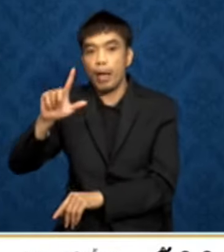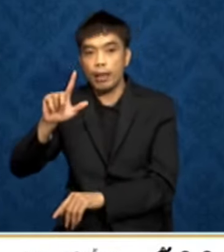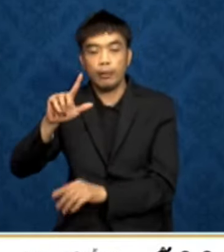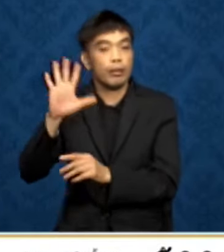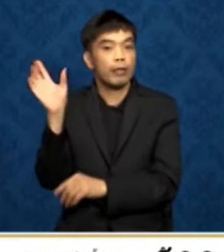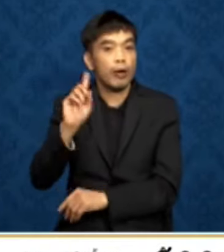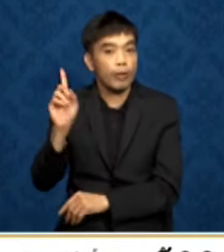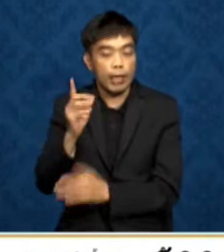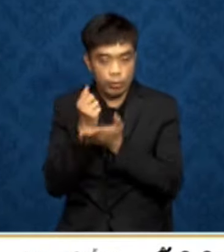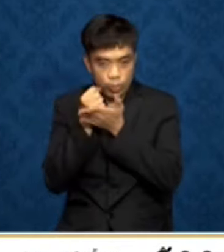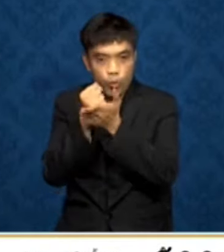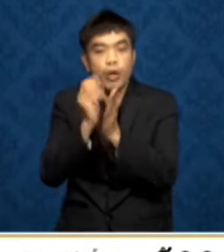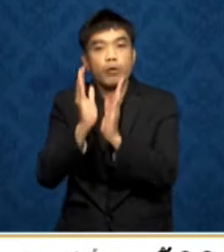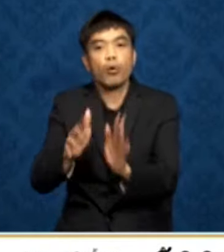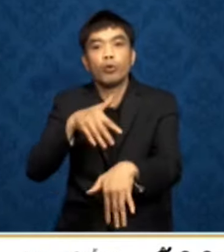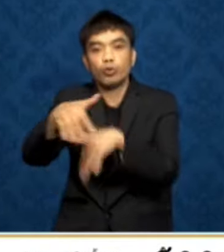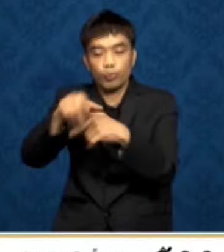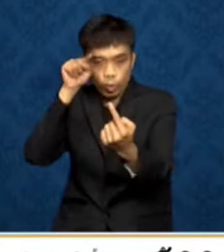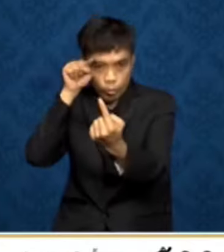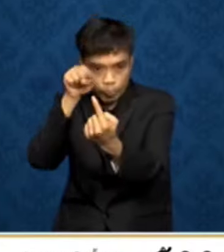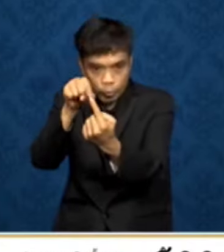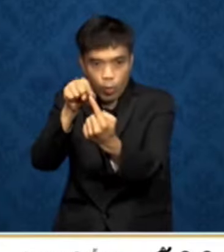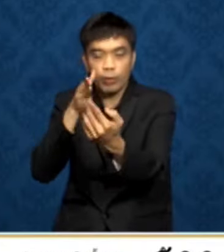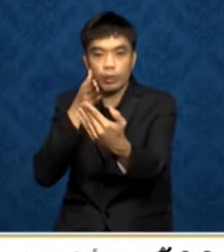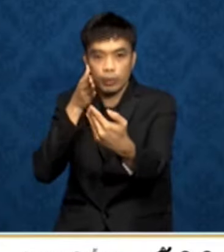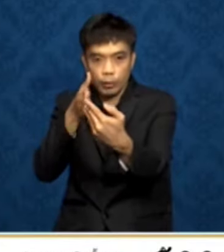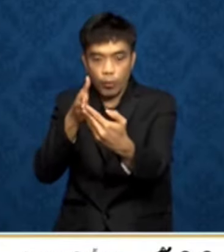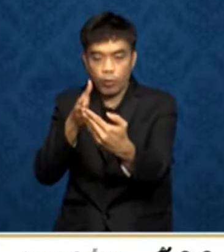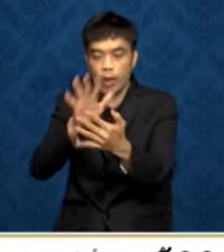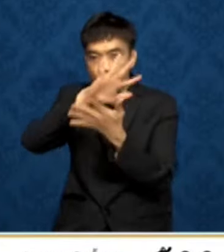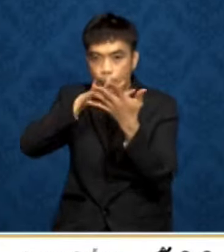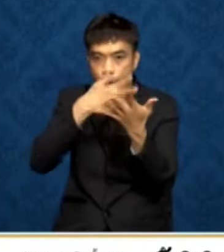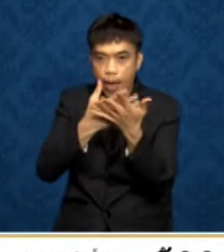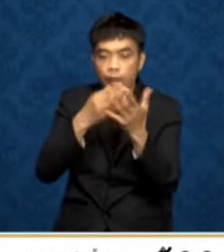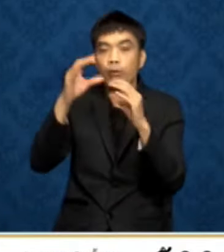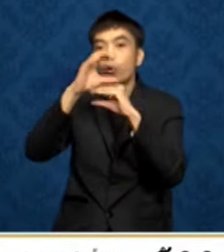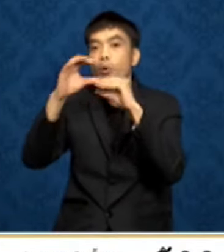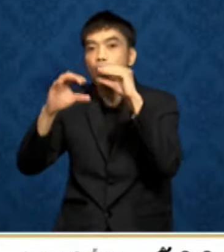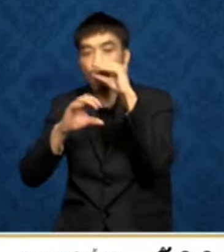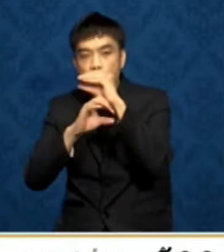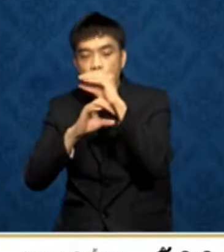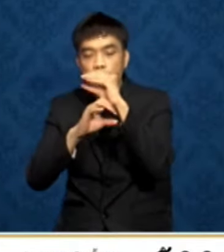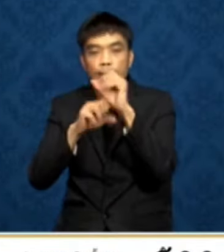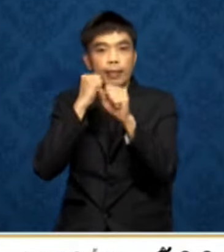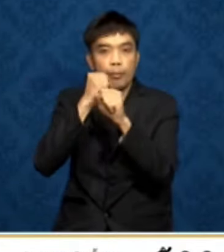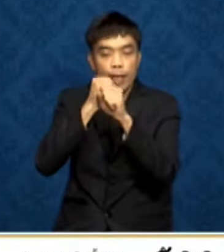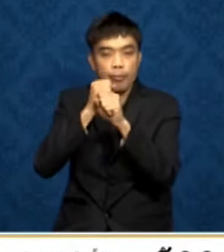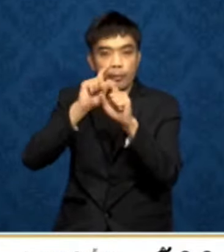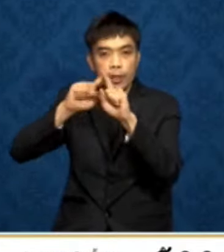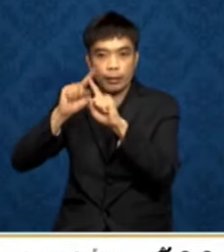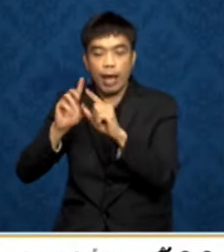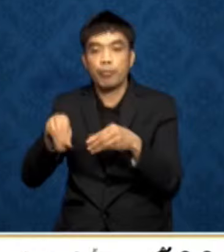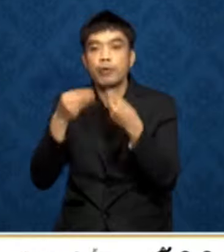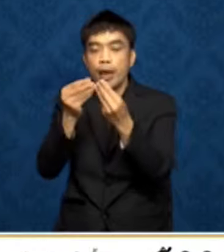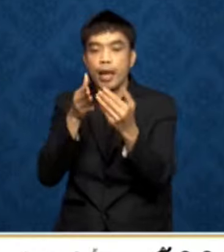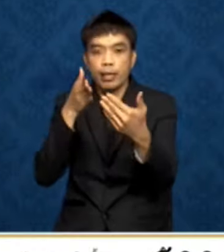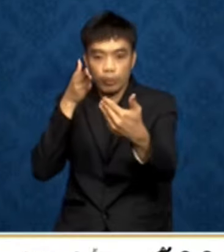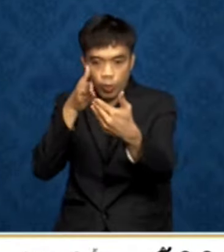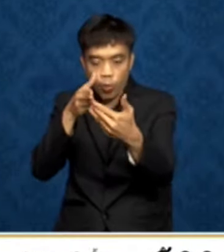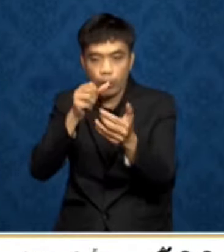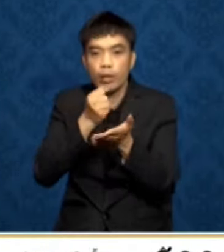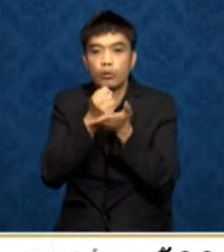เอ่อช่วยเหลือพี่น้องประชาชนกลุ่มเป้าหมายนะครับเป็นการทำแผนทำโครงการทั้งหลายเพื่อที่จะตอบต่อโจทย์ความต้องการของพี่น้อง